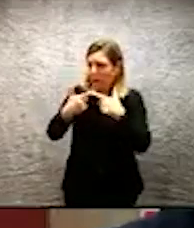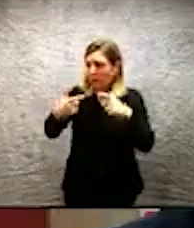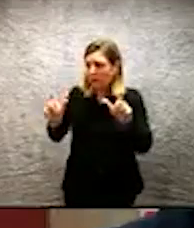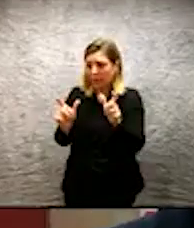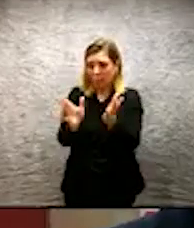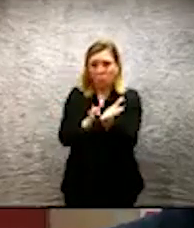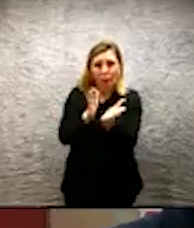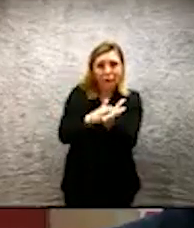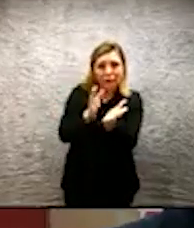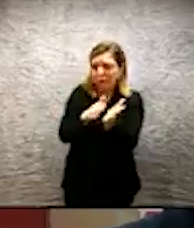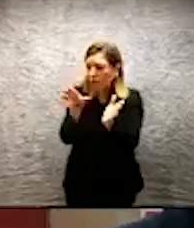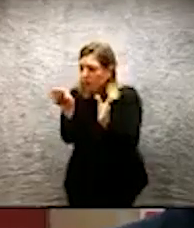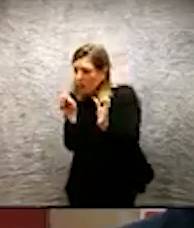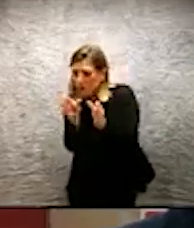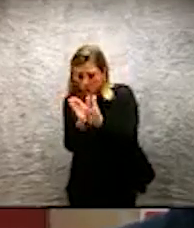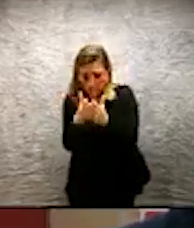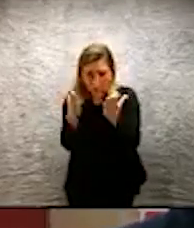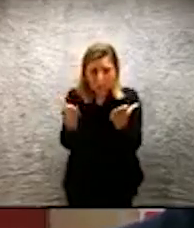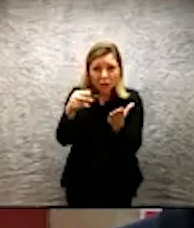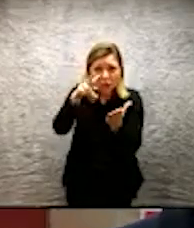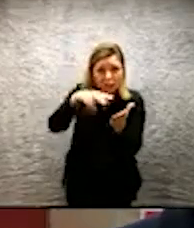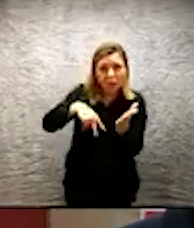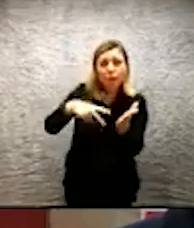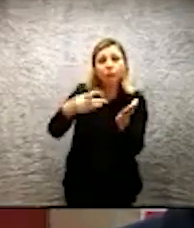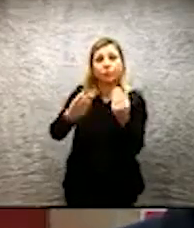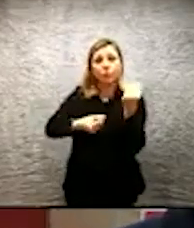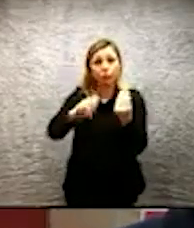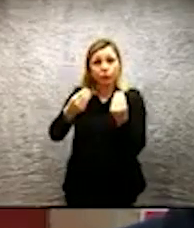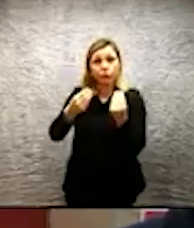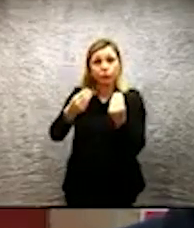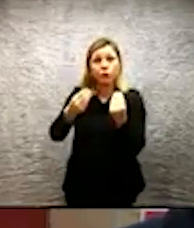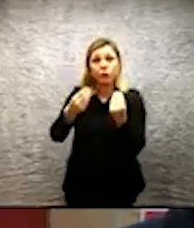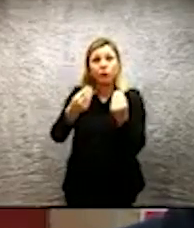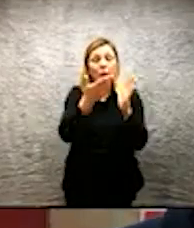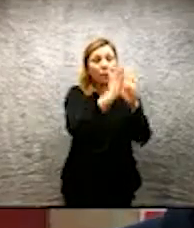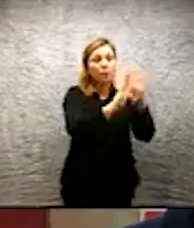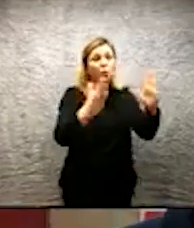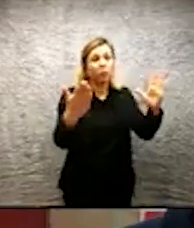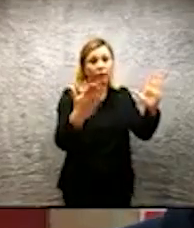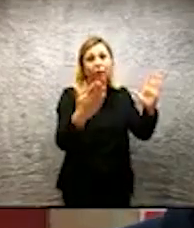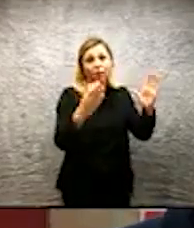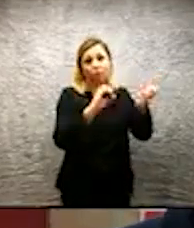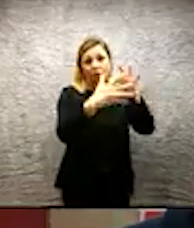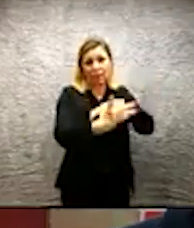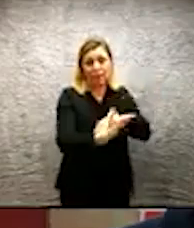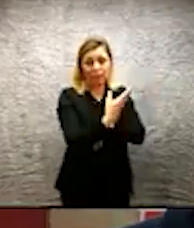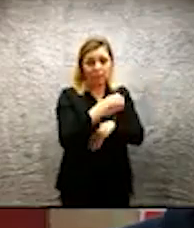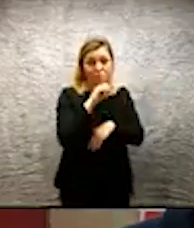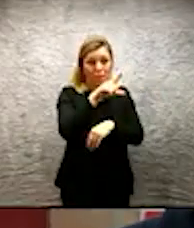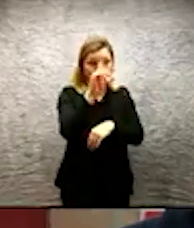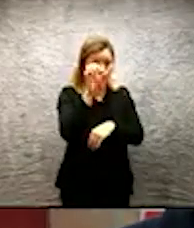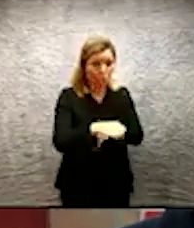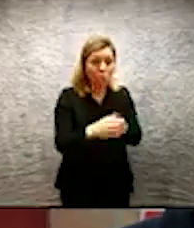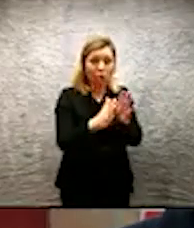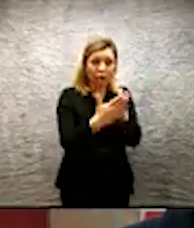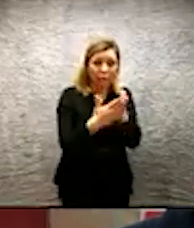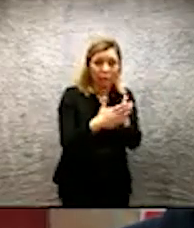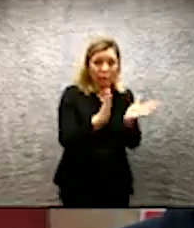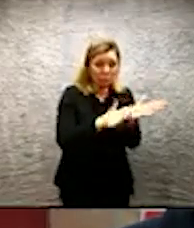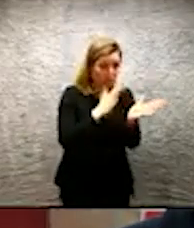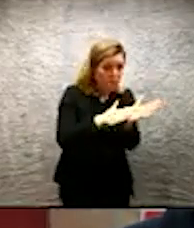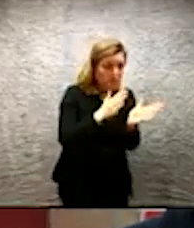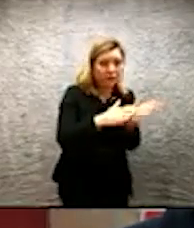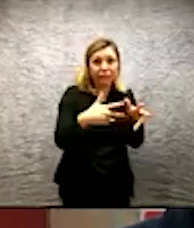magazines. On sait très bien que la bibliothèque en ligne de la MEL est accessible avec des livres, des magazines, des